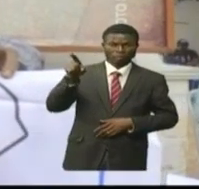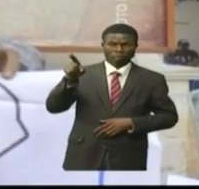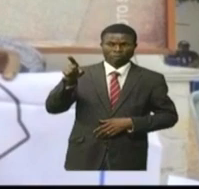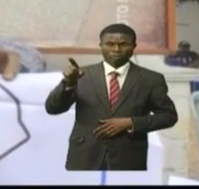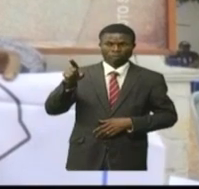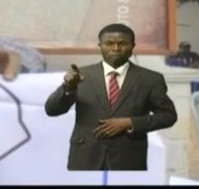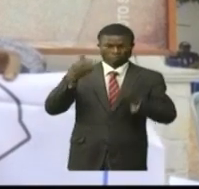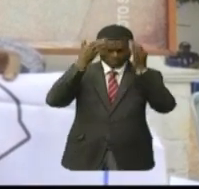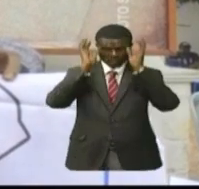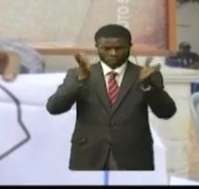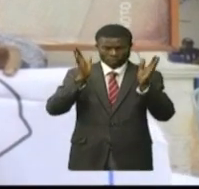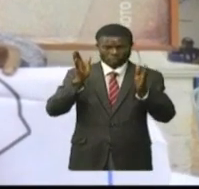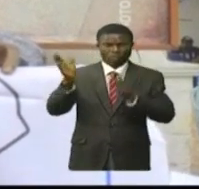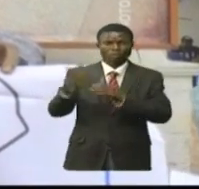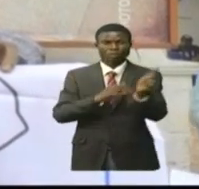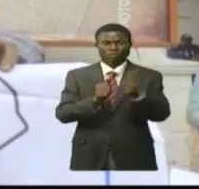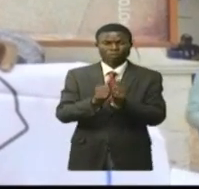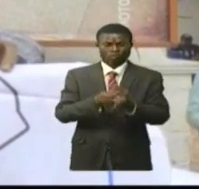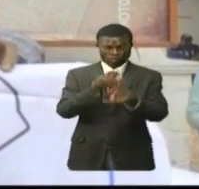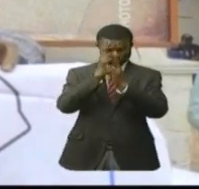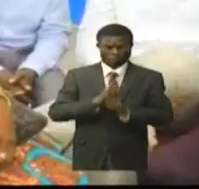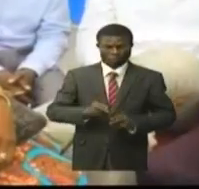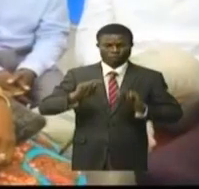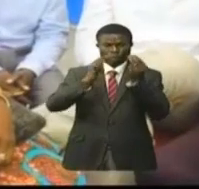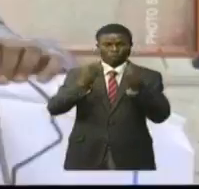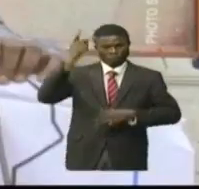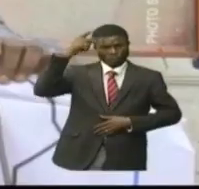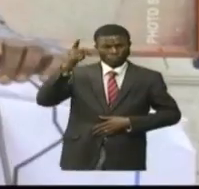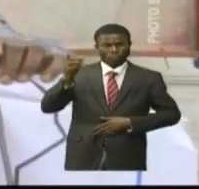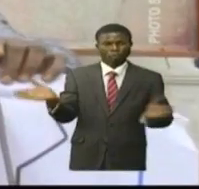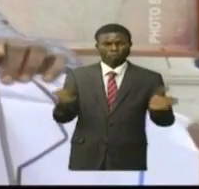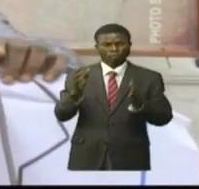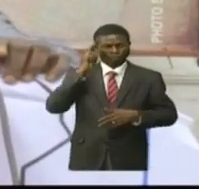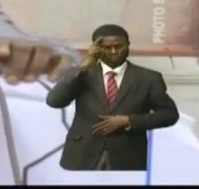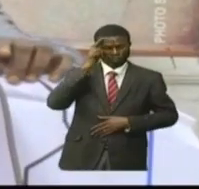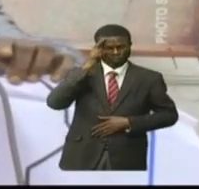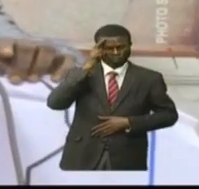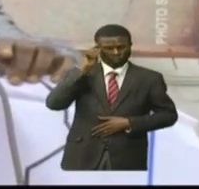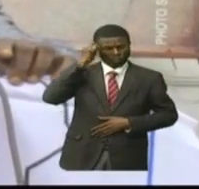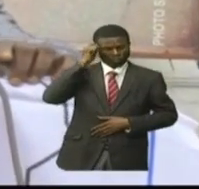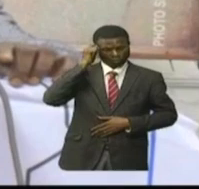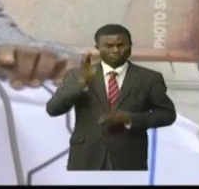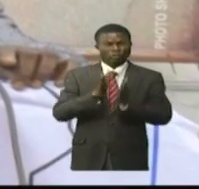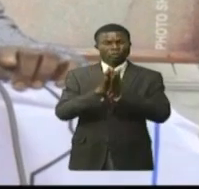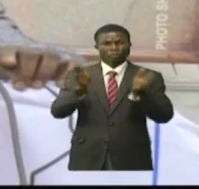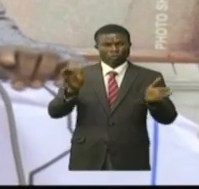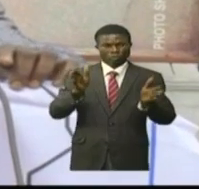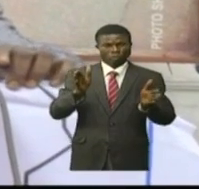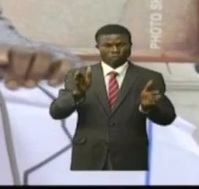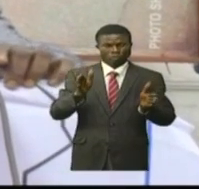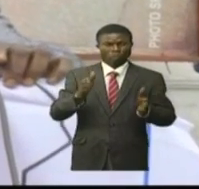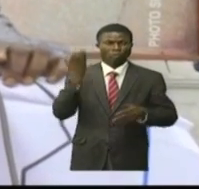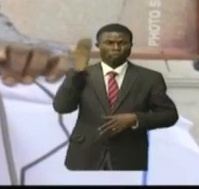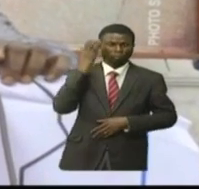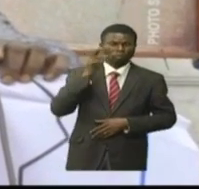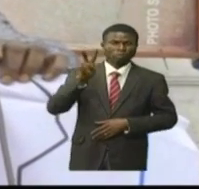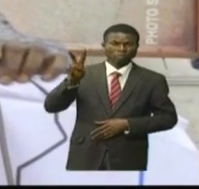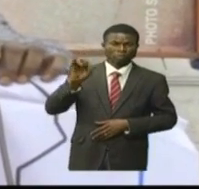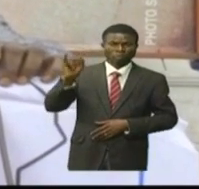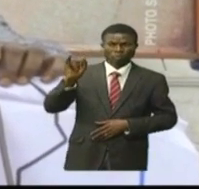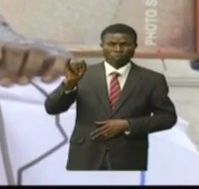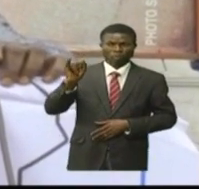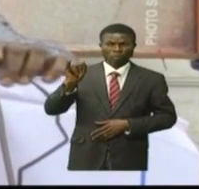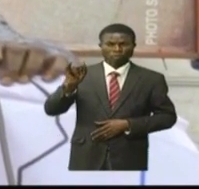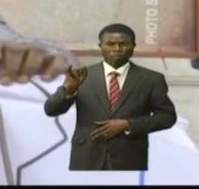eternissent l'image du parti il nous pousse d'ailleurs pour rafraîchir la mémoire collective mais chez Victor ou à coin avait été